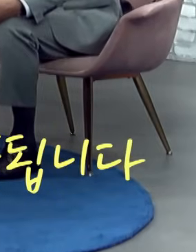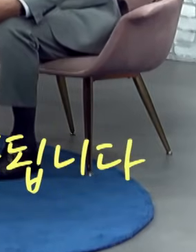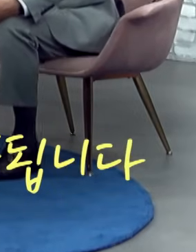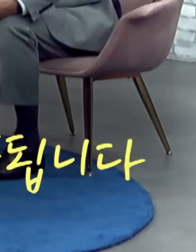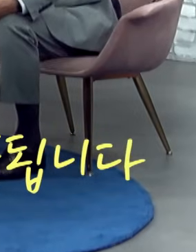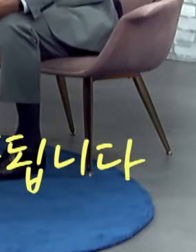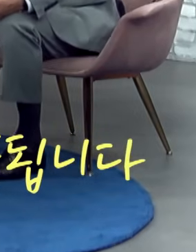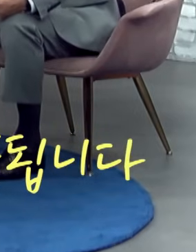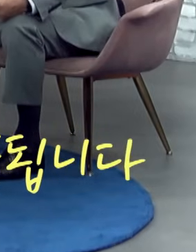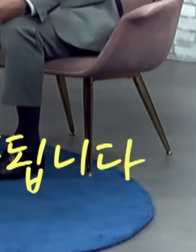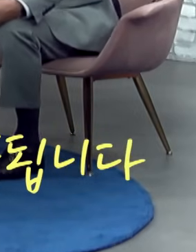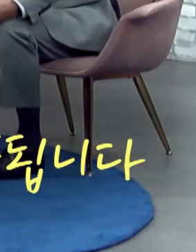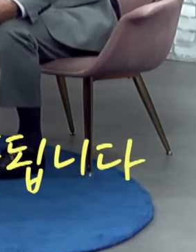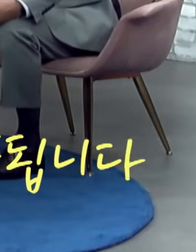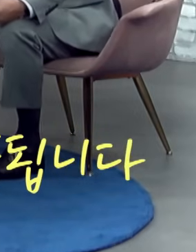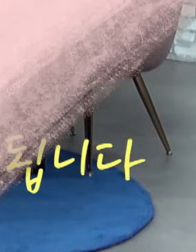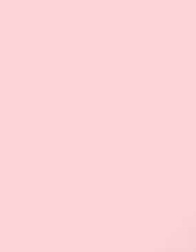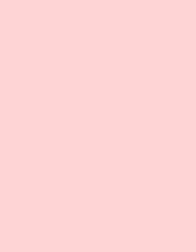집안이 됐어요